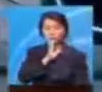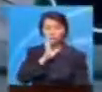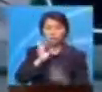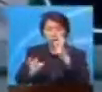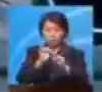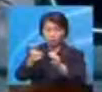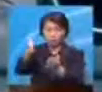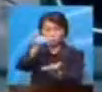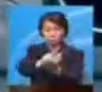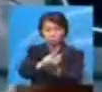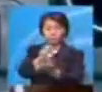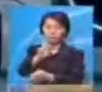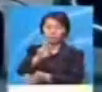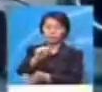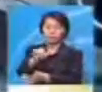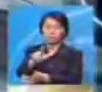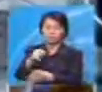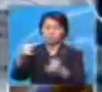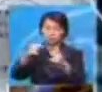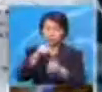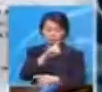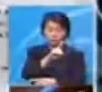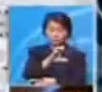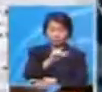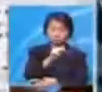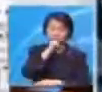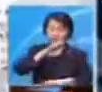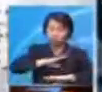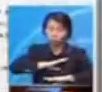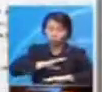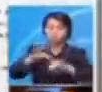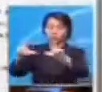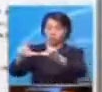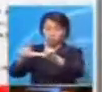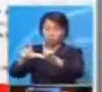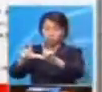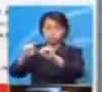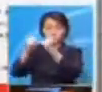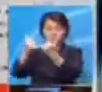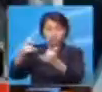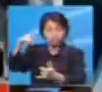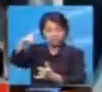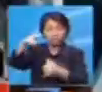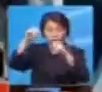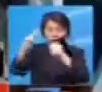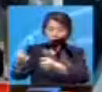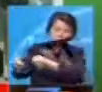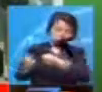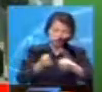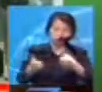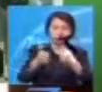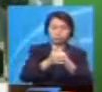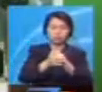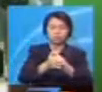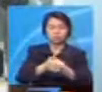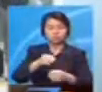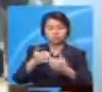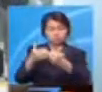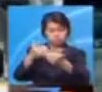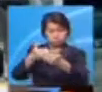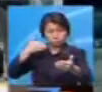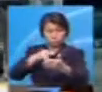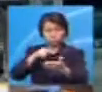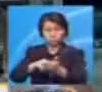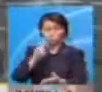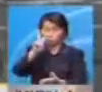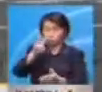laporan rayani air kepada DCA tidak memuaskan lesen operasi Syarikat penerbangan itu boleh ditarik balik menutnya sebelum ini dua